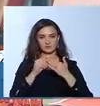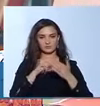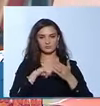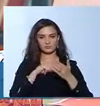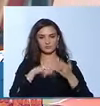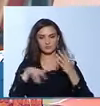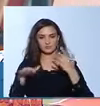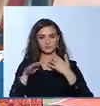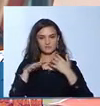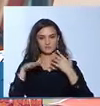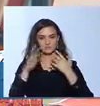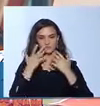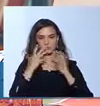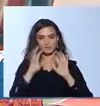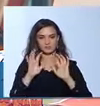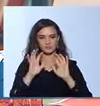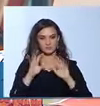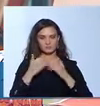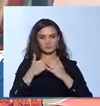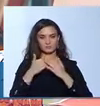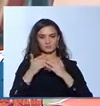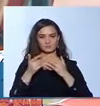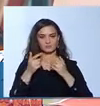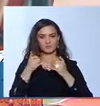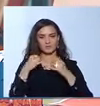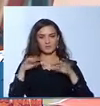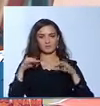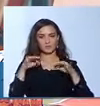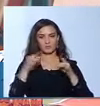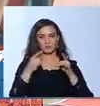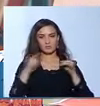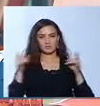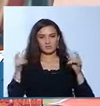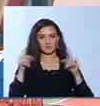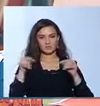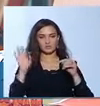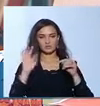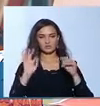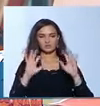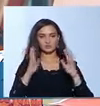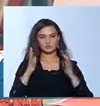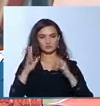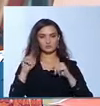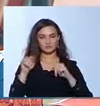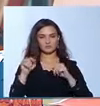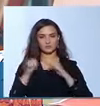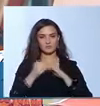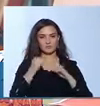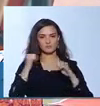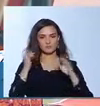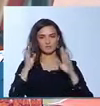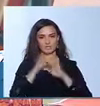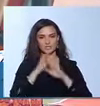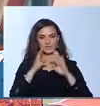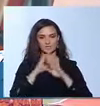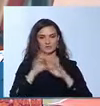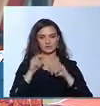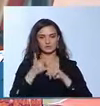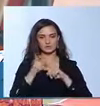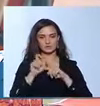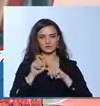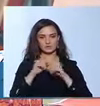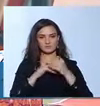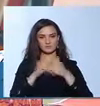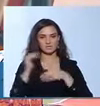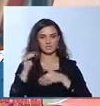სამუშაო სივრცე, სადაც ვათბობთ, ავტომობილები, სადაც ხშირ შემთხვევაში უკიდურესად გამომშრალია ჰაერი და ძალიან